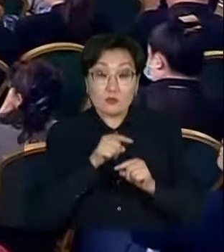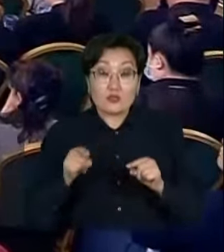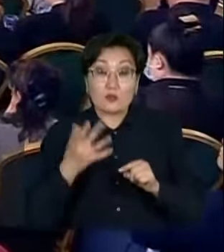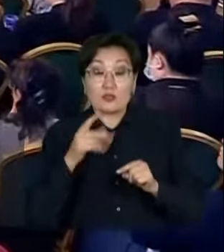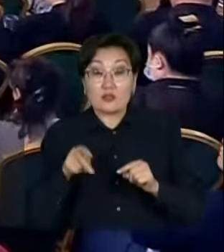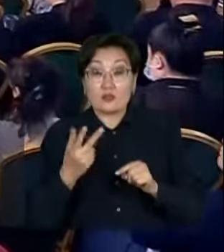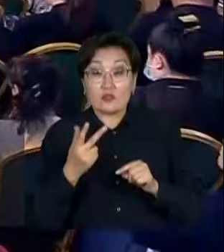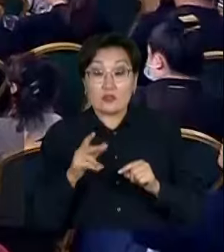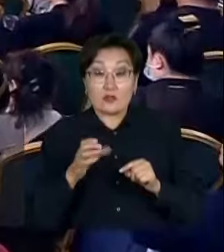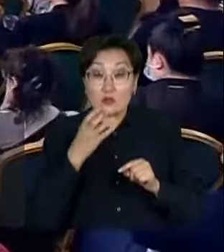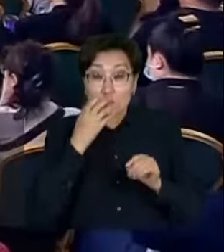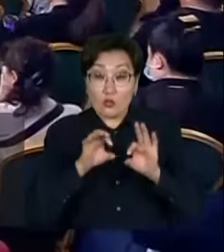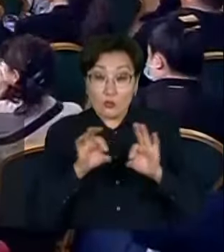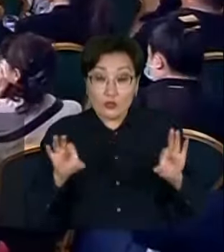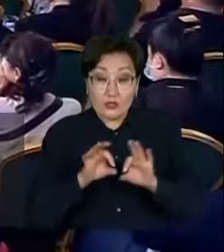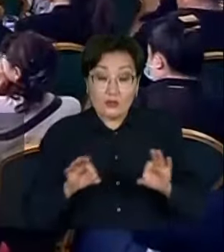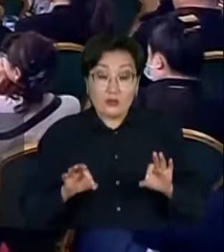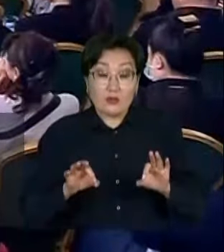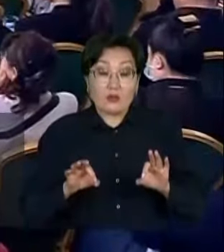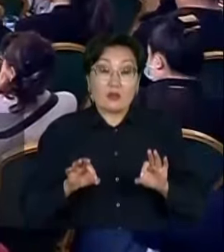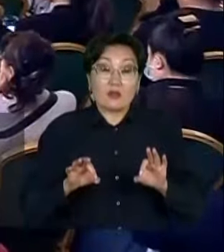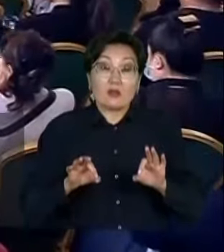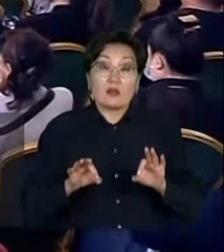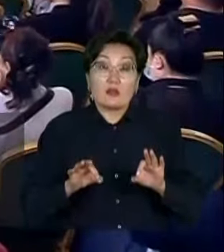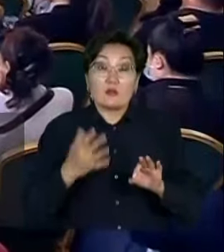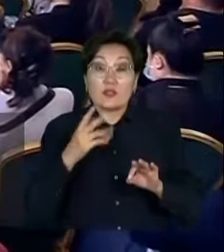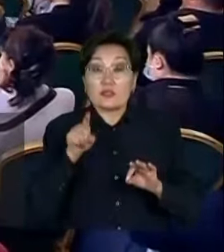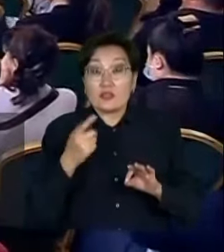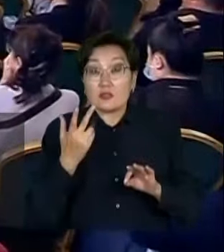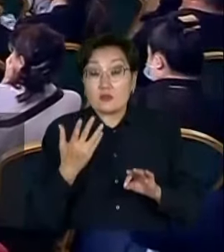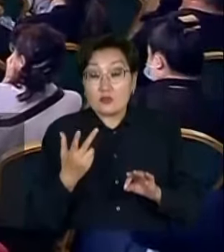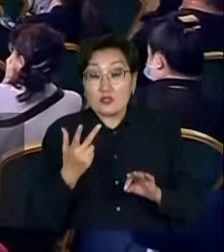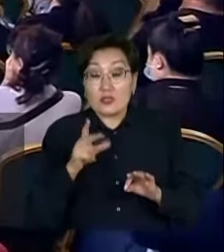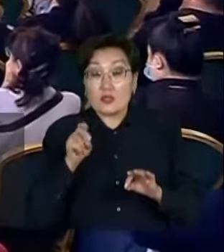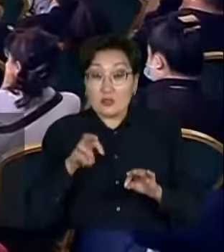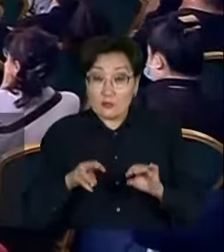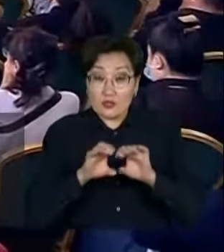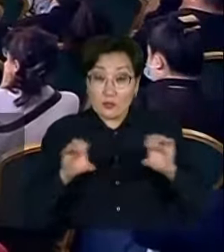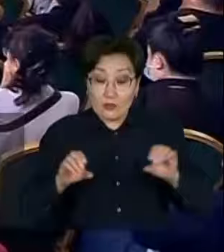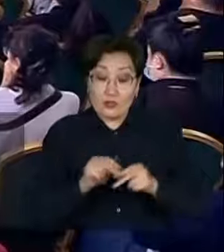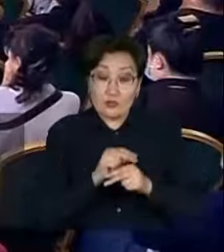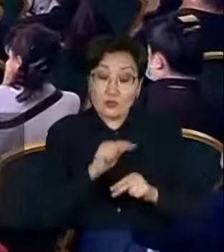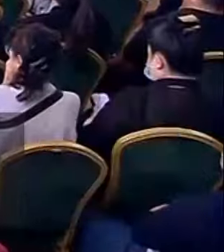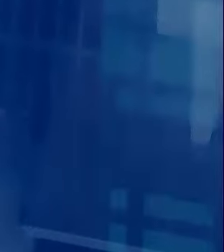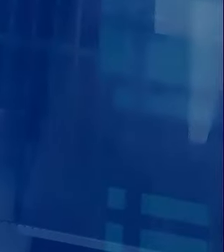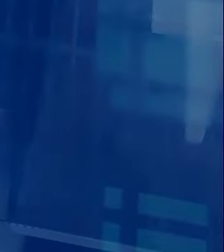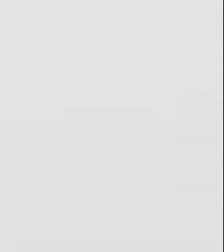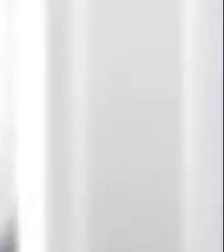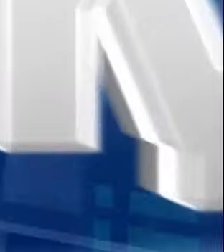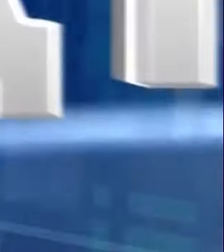5-3 километр жылу желілерін басталғанға дейін 5-3 километр жылу желілерін реконструкциялау аяқталады.